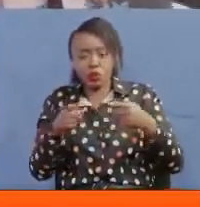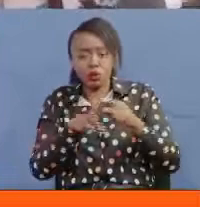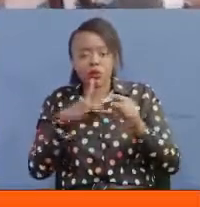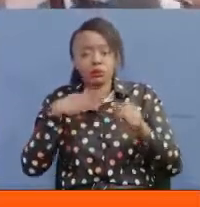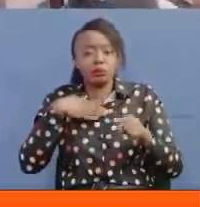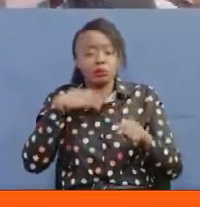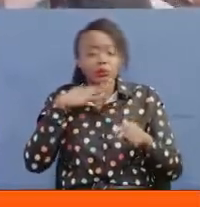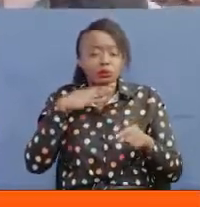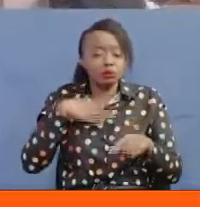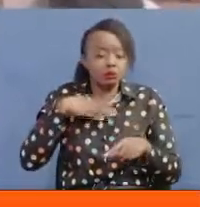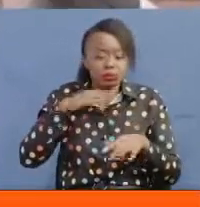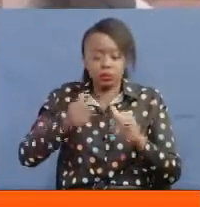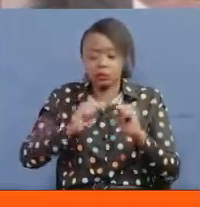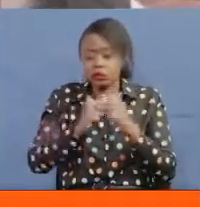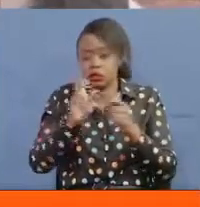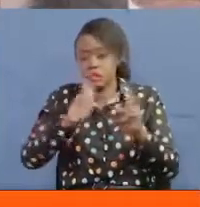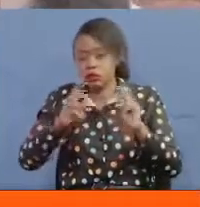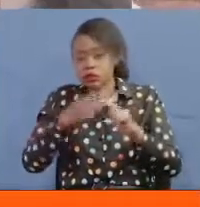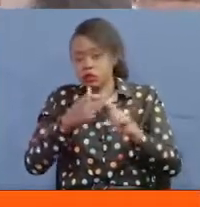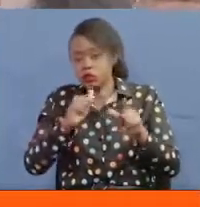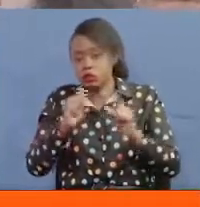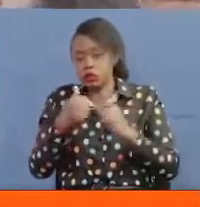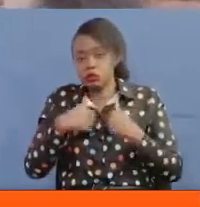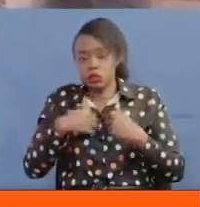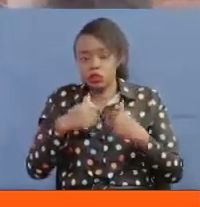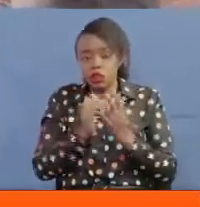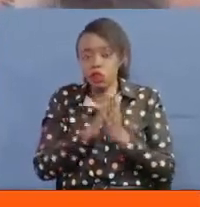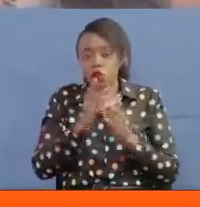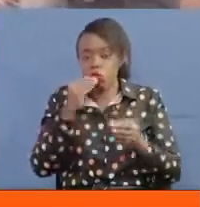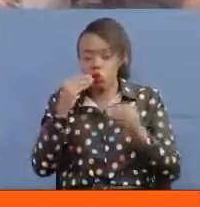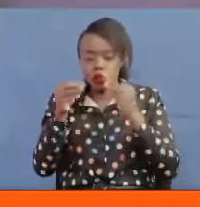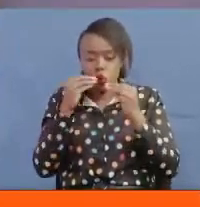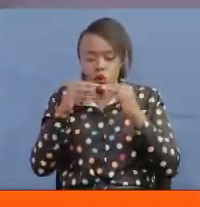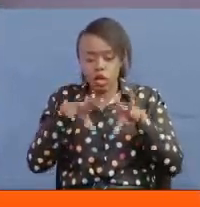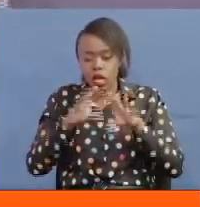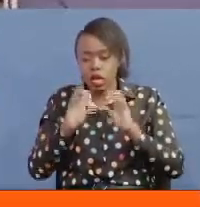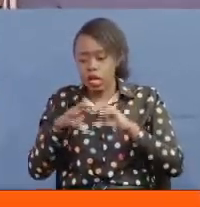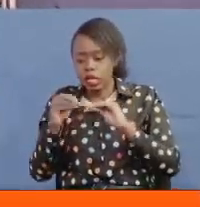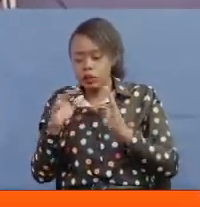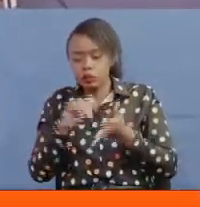Vifo vinavyoshukiwa kutokana na sumu katika lishe ya mifugo hao.